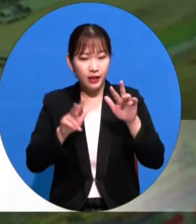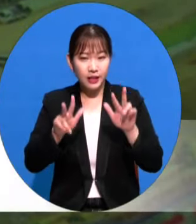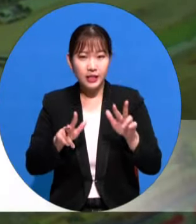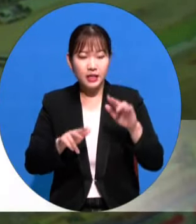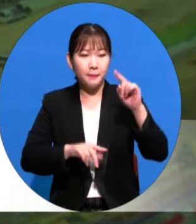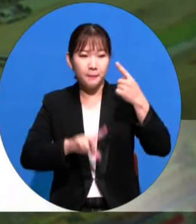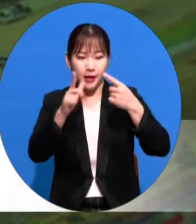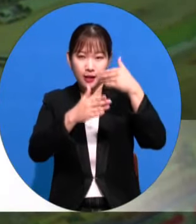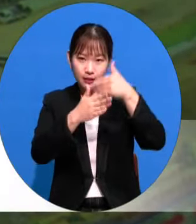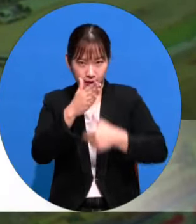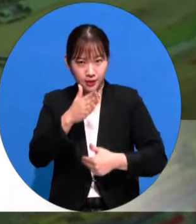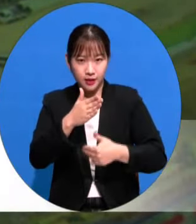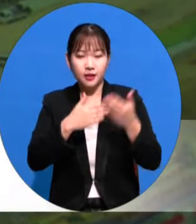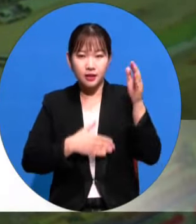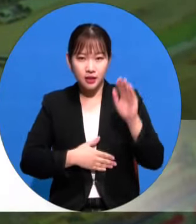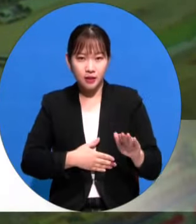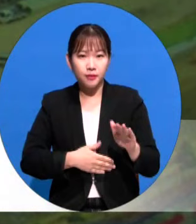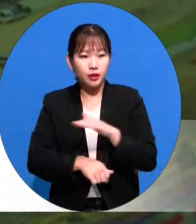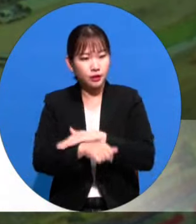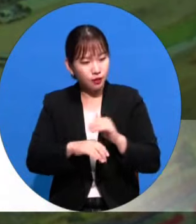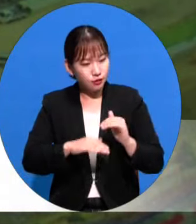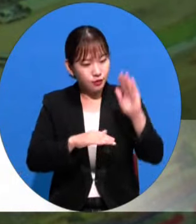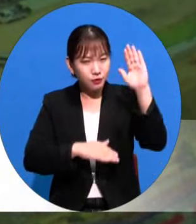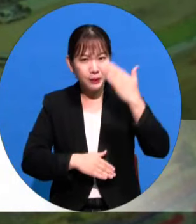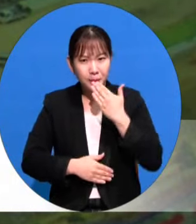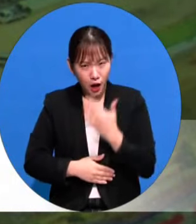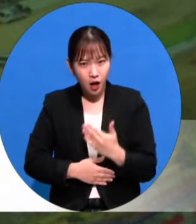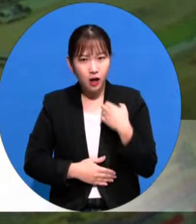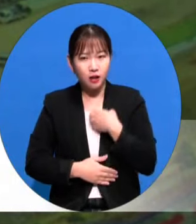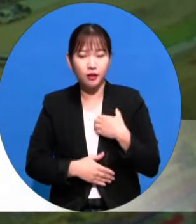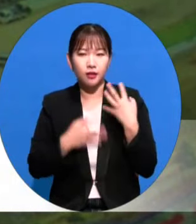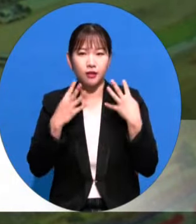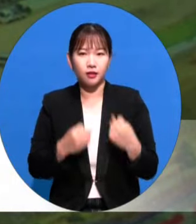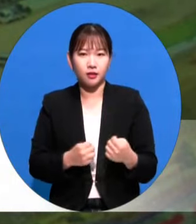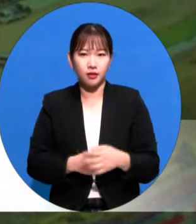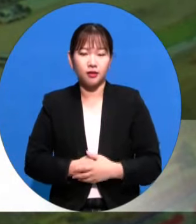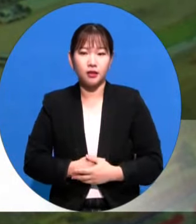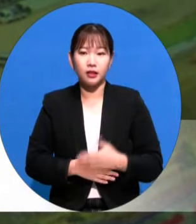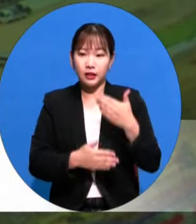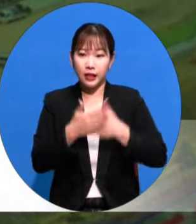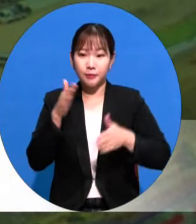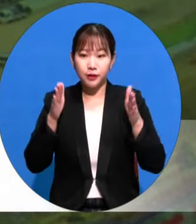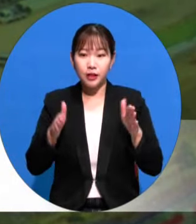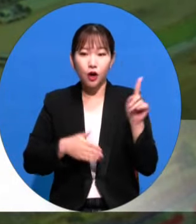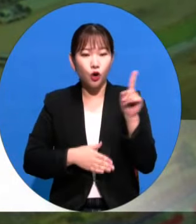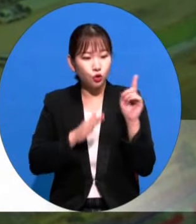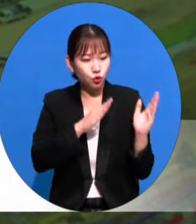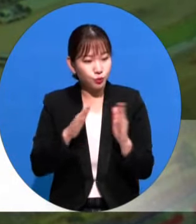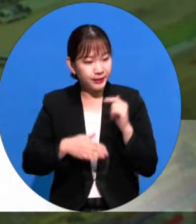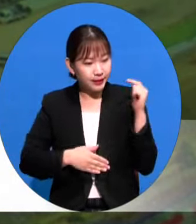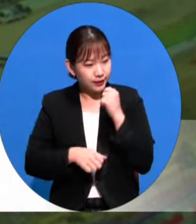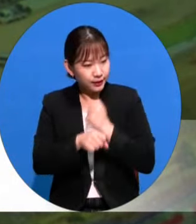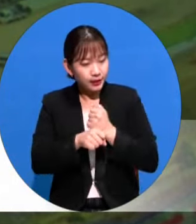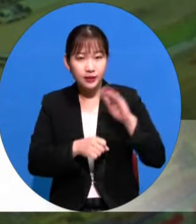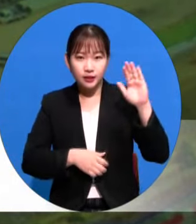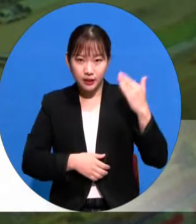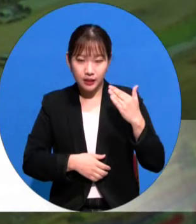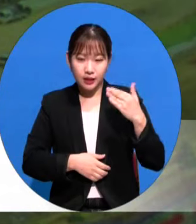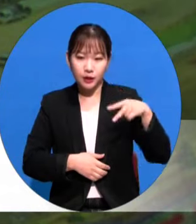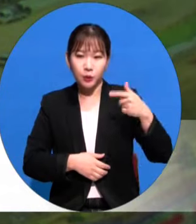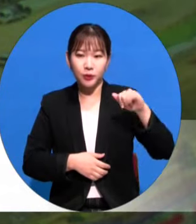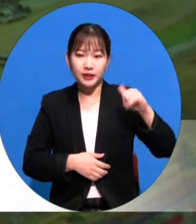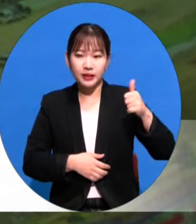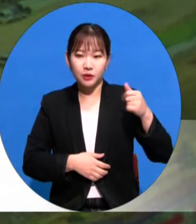이제 100일 앞으로 다가왔지만 잘 치러질 수 있을지 걱정이 많습니다. 남은 기간 어떤 준비를 철저히 해야 하는지